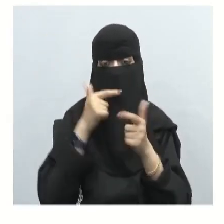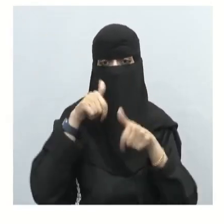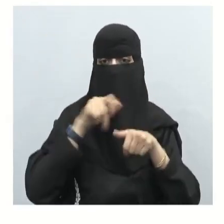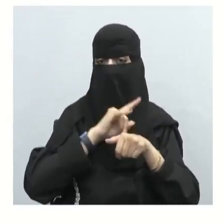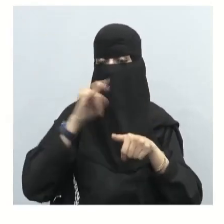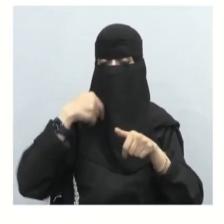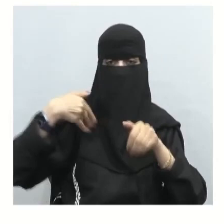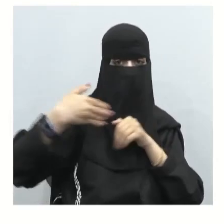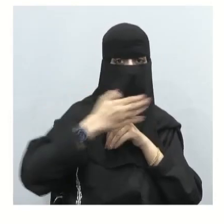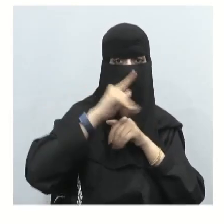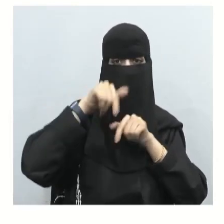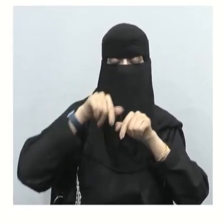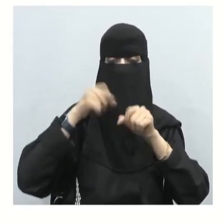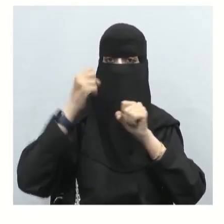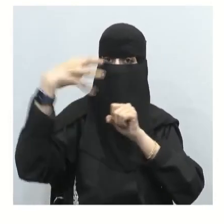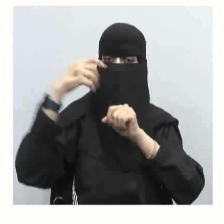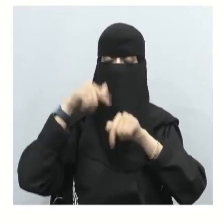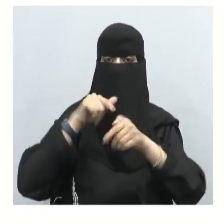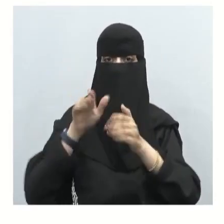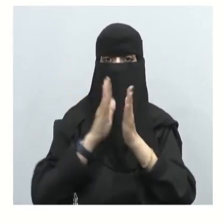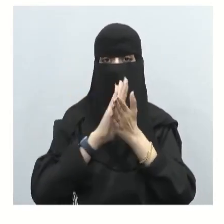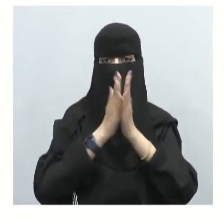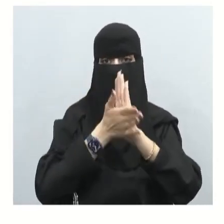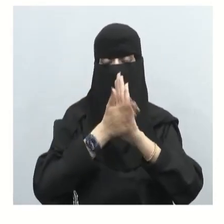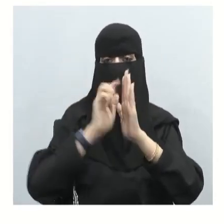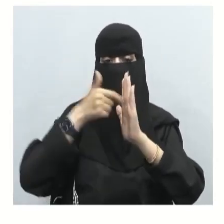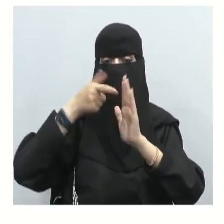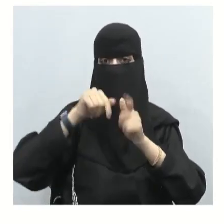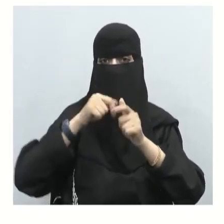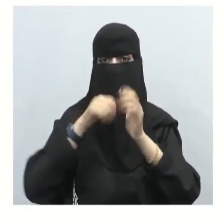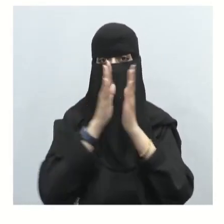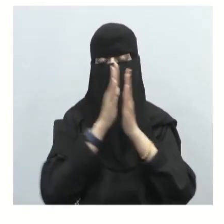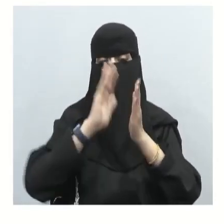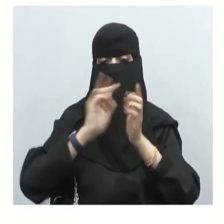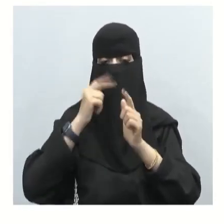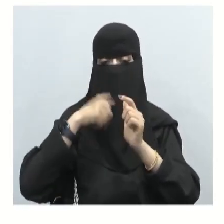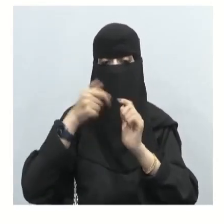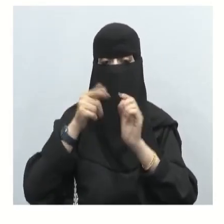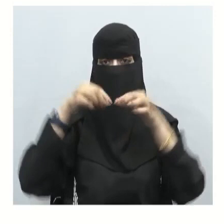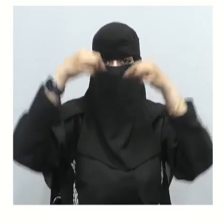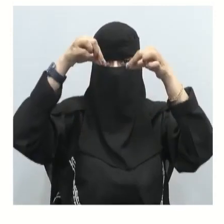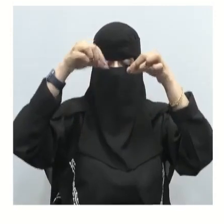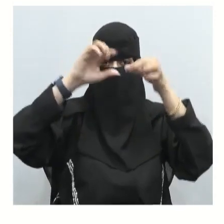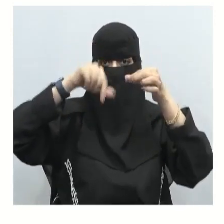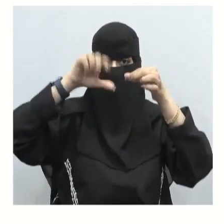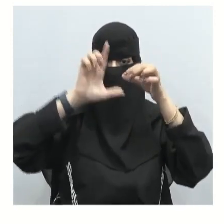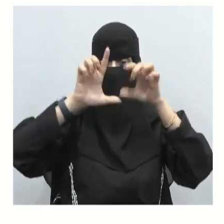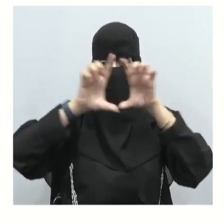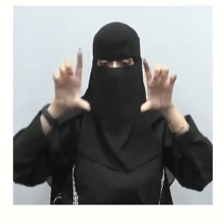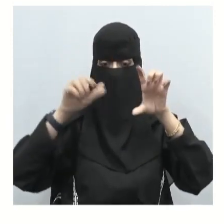يمر ضوء خلال المرشحين حينما يكون محوري الاستقطاب متعامدين اذا لما يكون مرشحي الاستقطاب